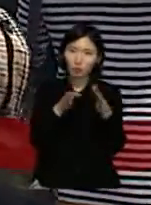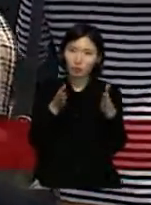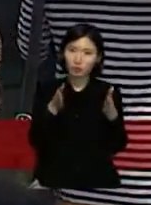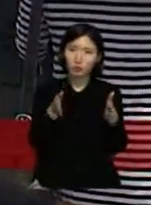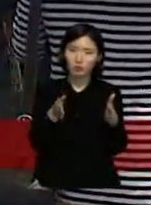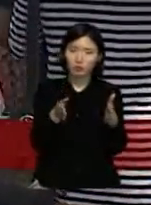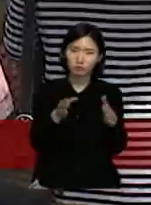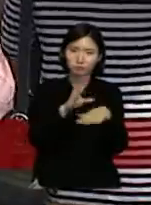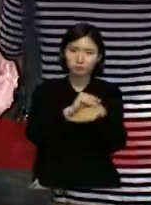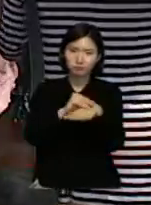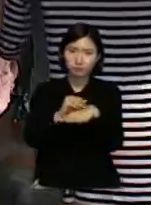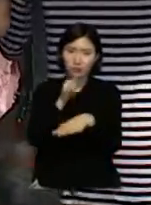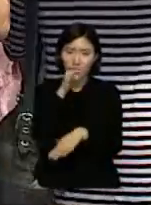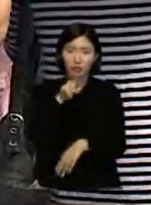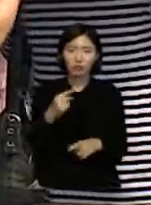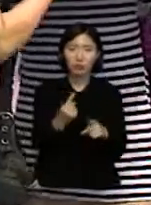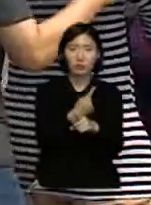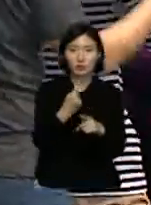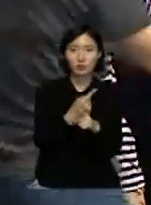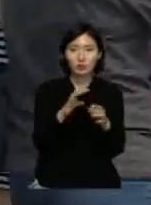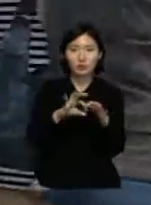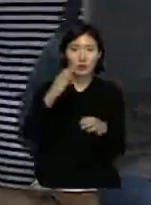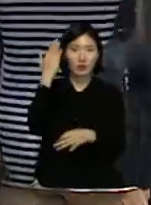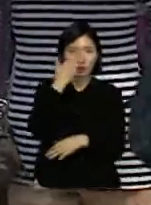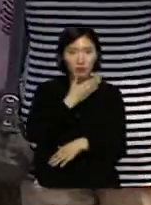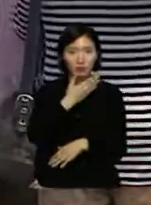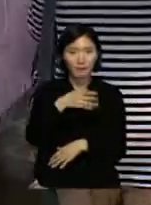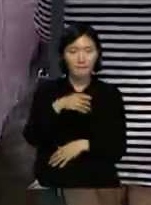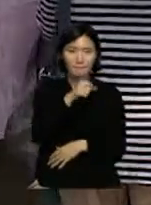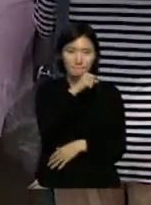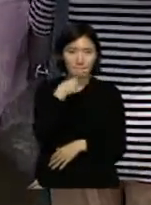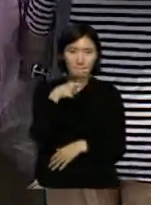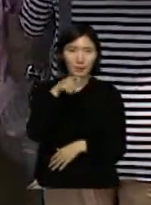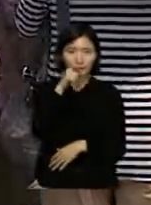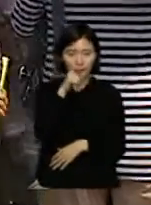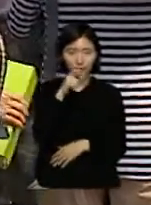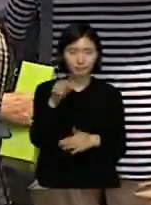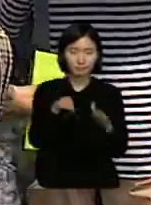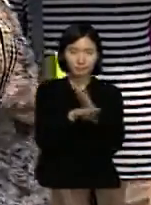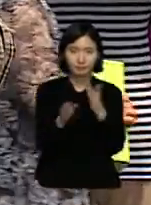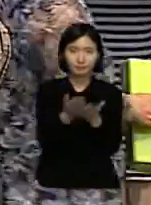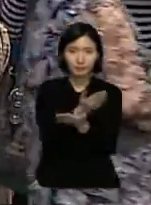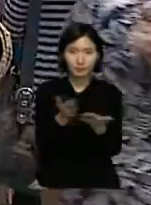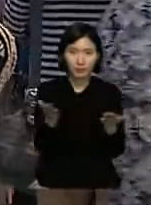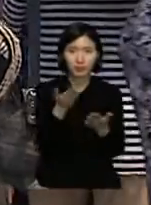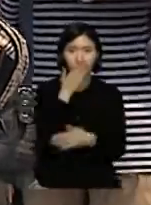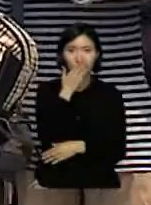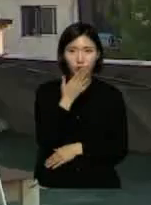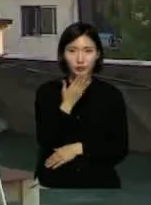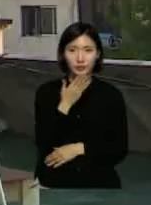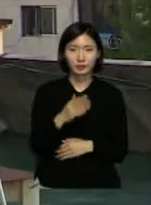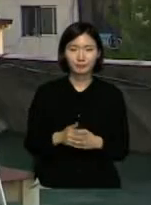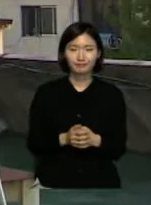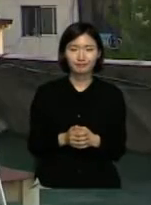나오고 그러는데 그거를 교체 용도로 해서 아주 깨끗하고 맛있는 물을 각 가정마다 공급할 수 있는.